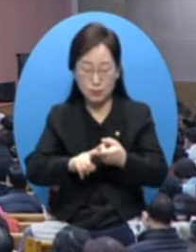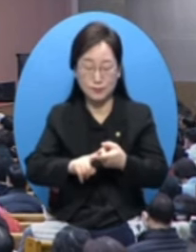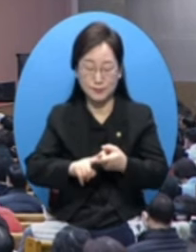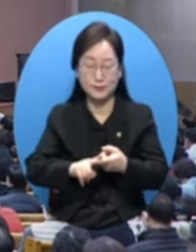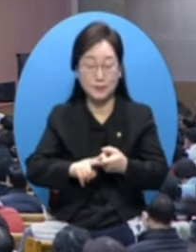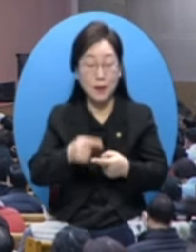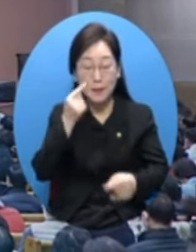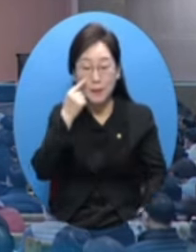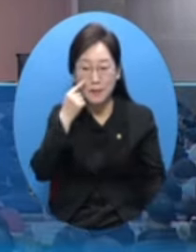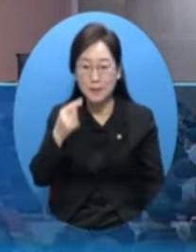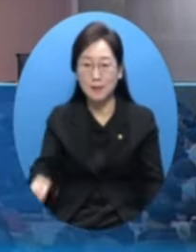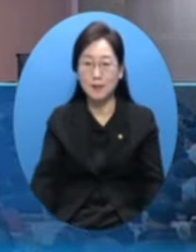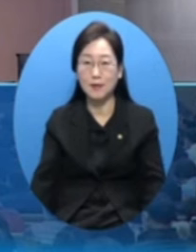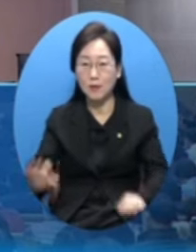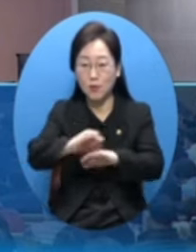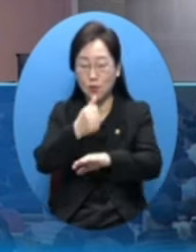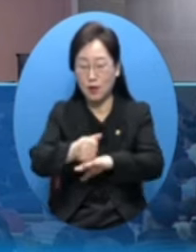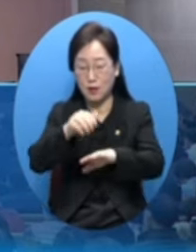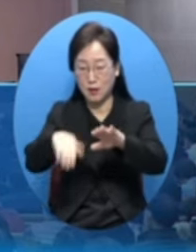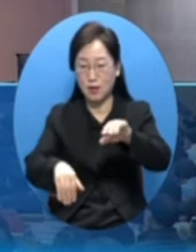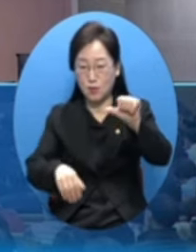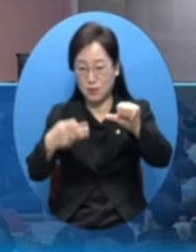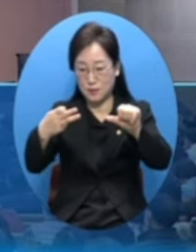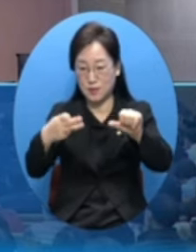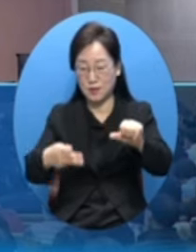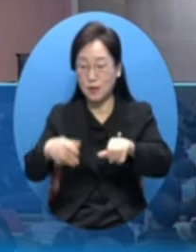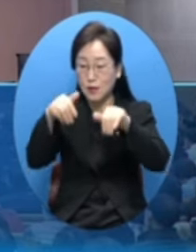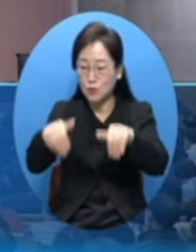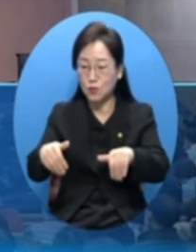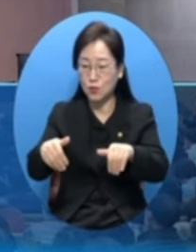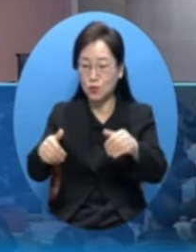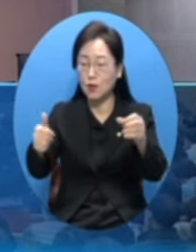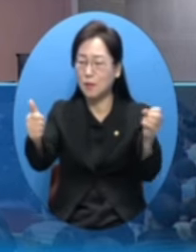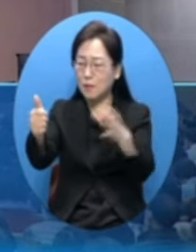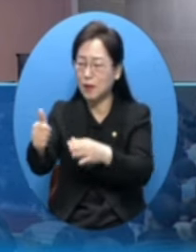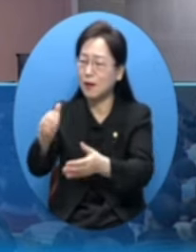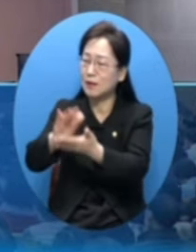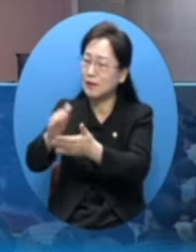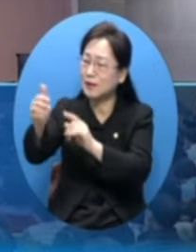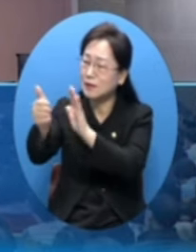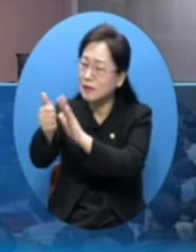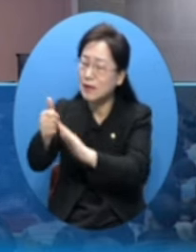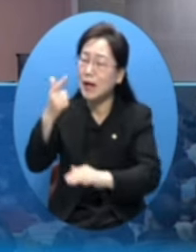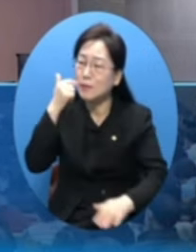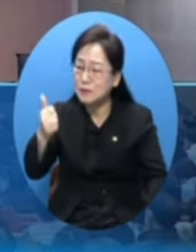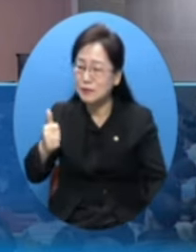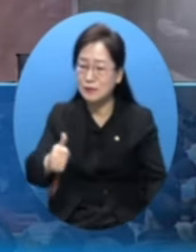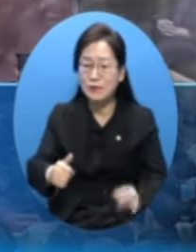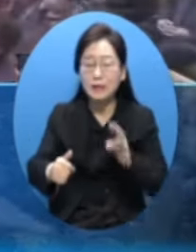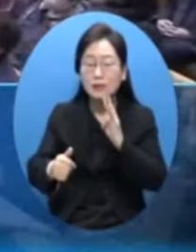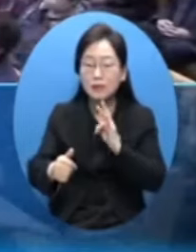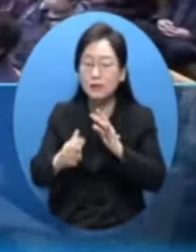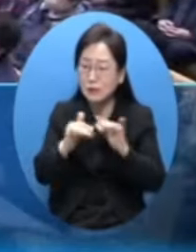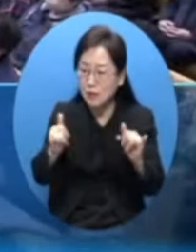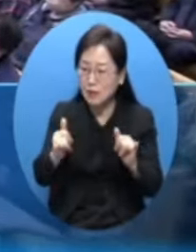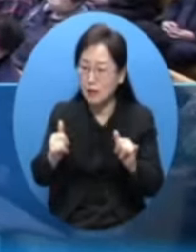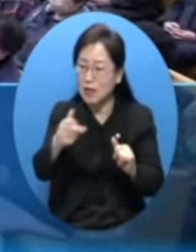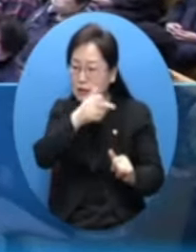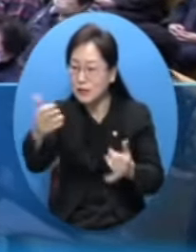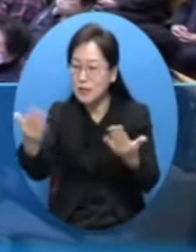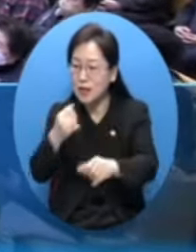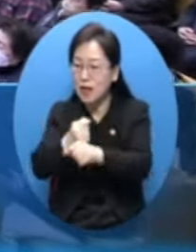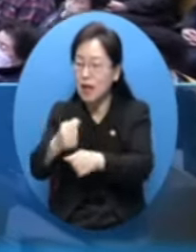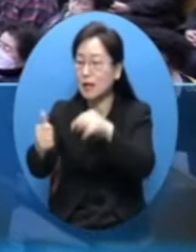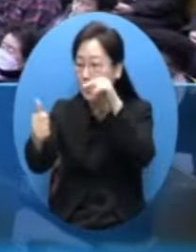열왕기하 5장 13절입니다. 그의 종들이 나와서 말하여 이르되 내 아버지여, 선자가 당신에게 큰 일을 행하라 말하였다면